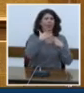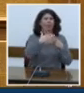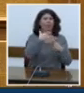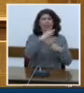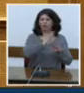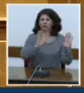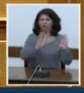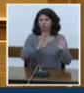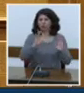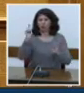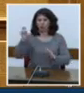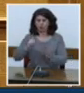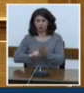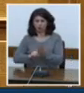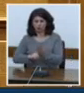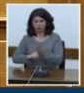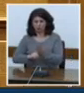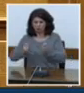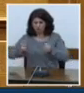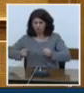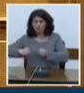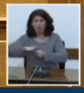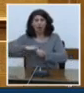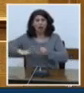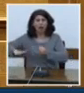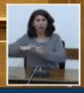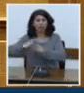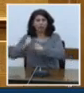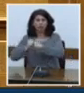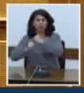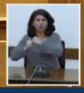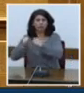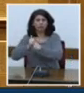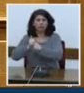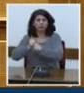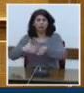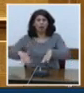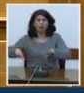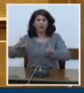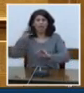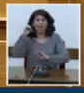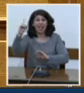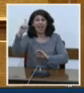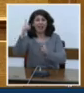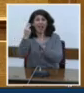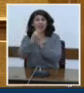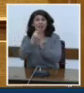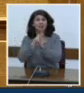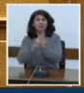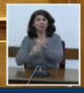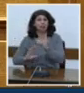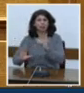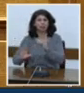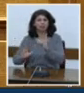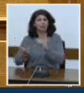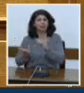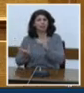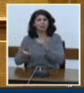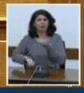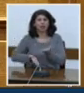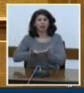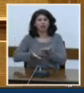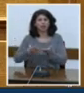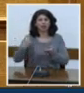αρχές, τις οποίες και καθορίζει ένα και μόνο κριτήριο. Την εξυπηρέτηση του δημοσίου